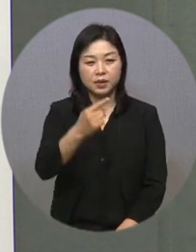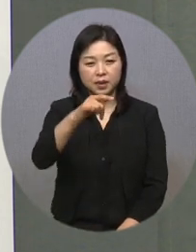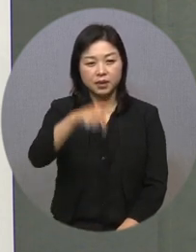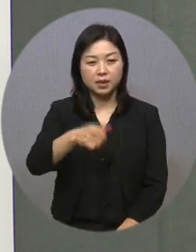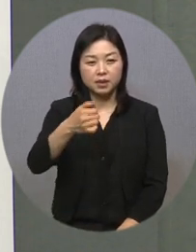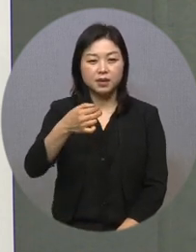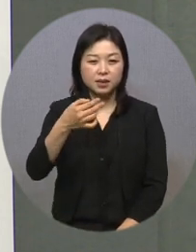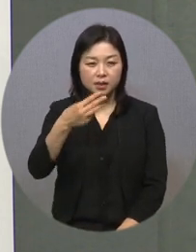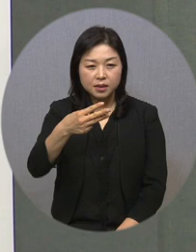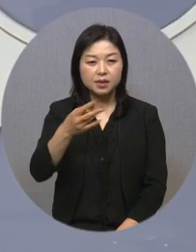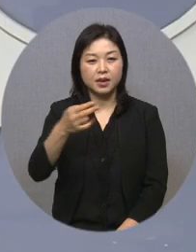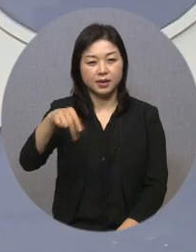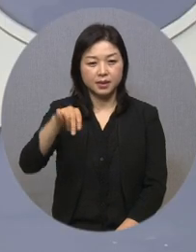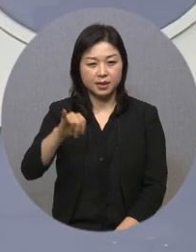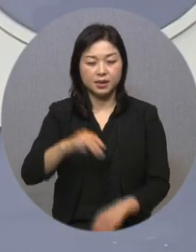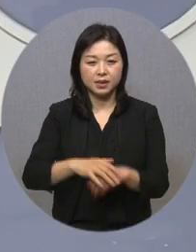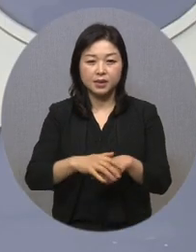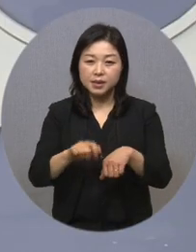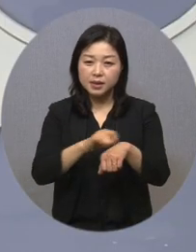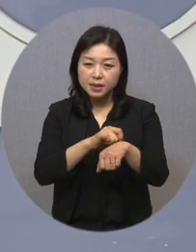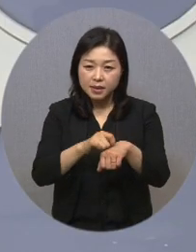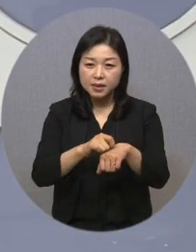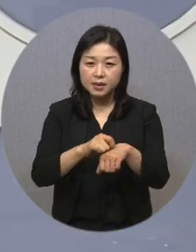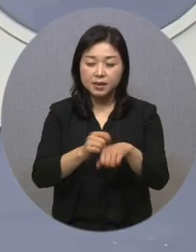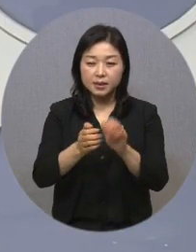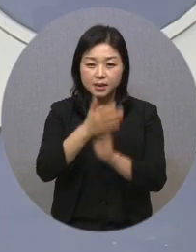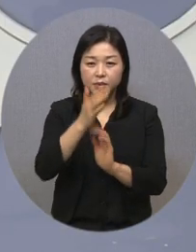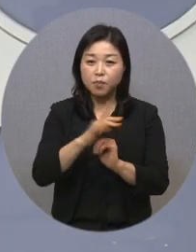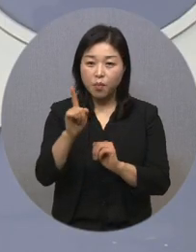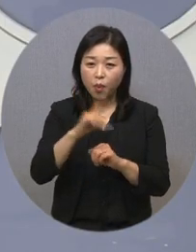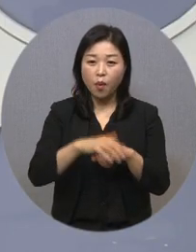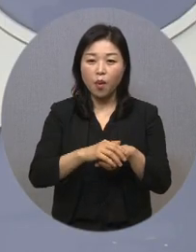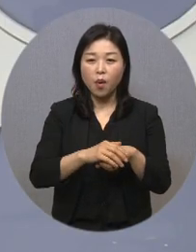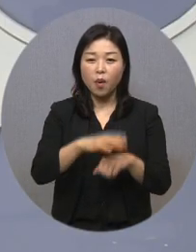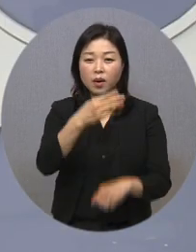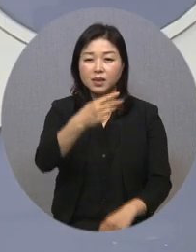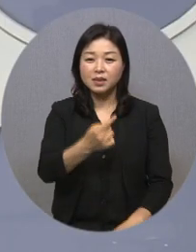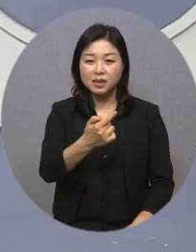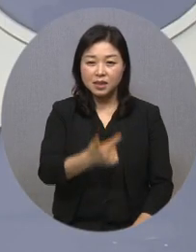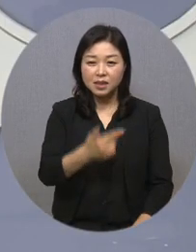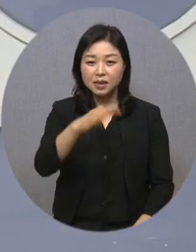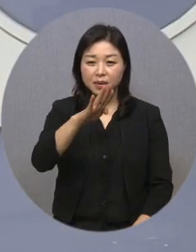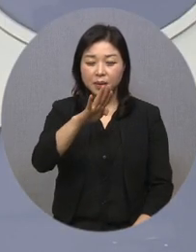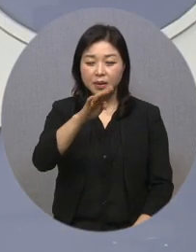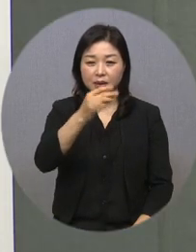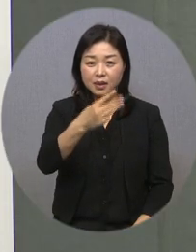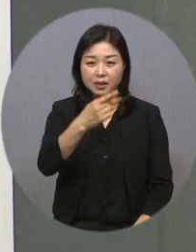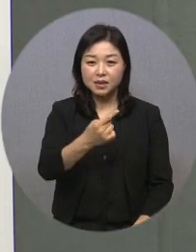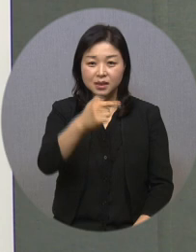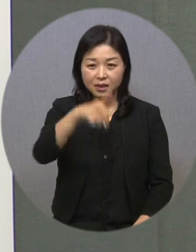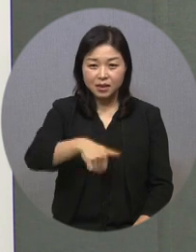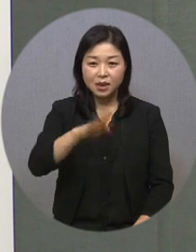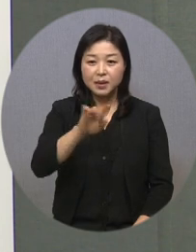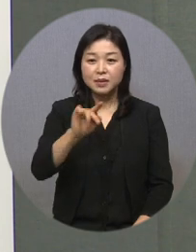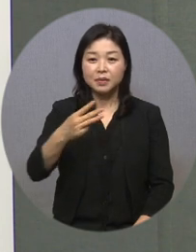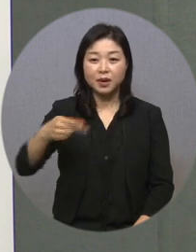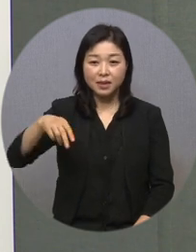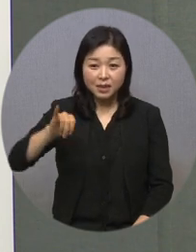특례시? 특례시가 뭔가? 특별시는 들어봤는데 막 이런 얘기들을 간혹 하십니다. 그래서